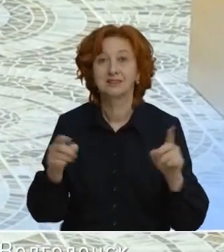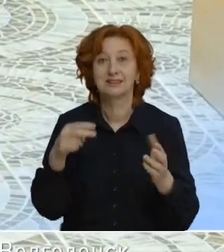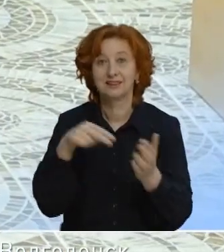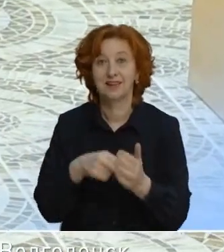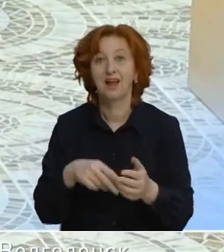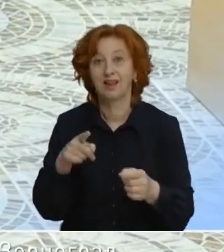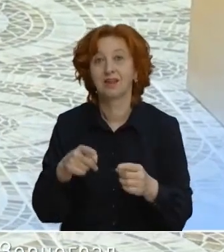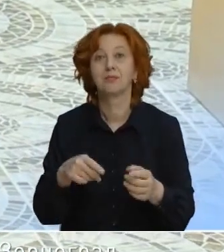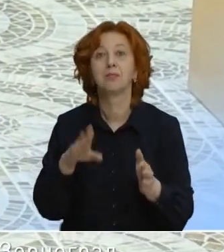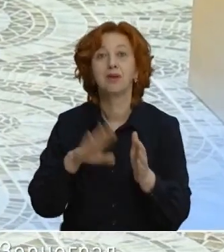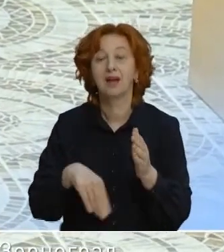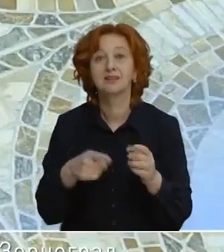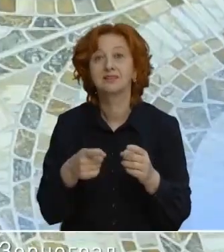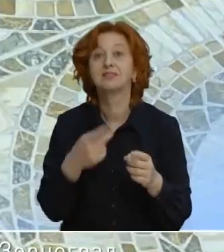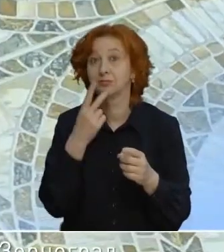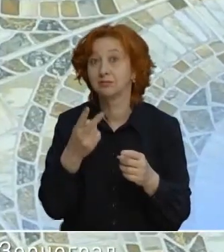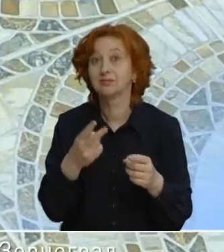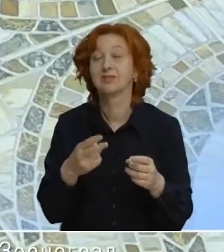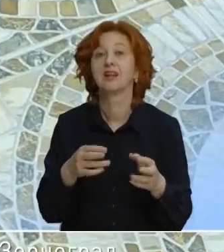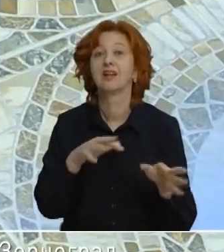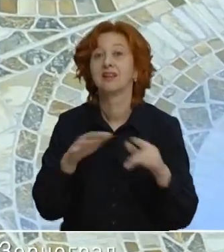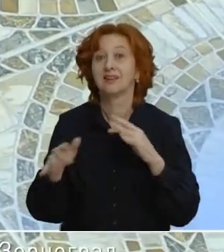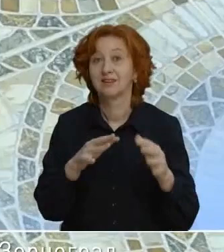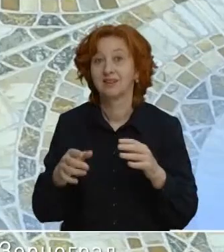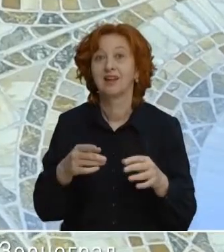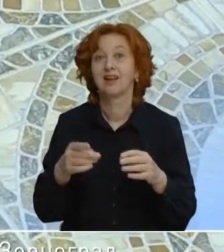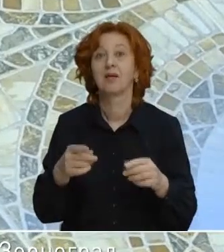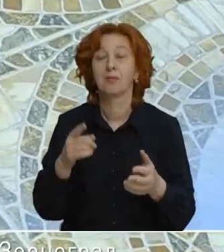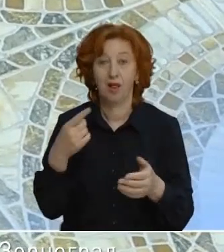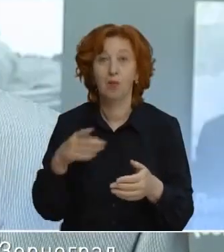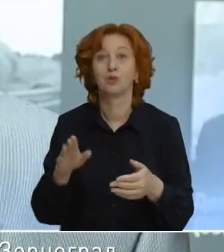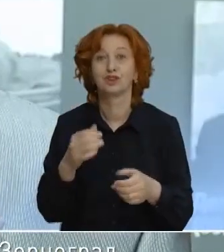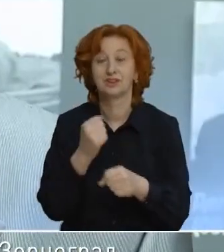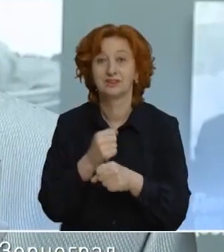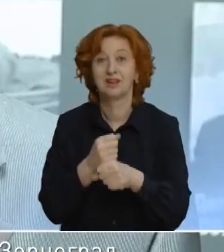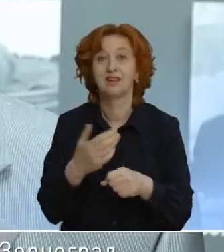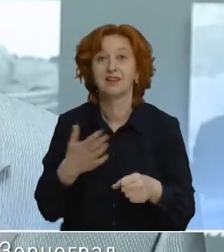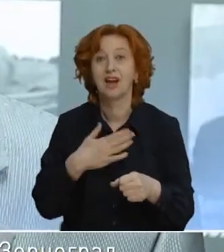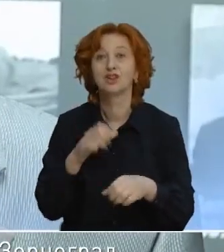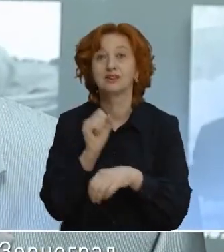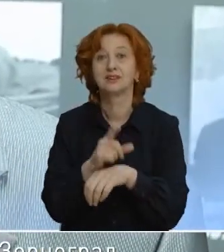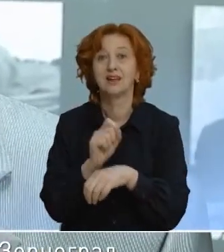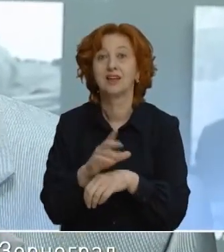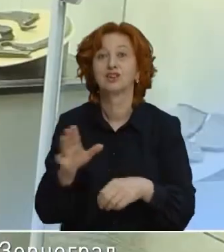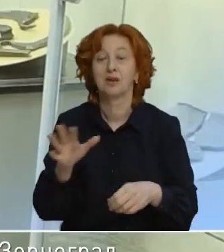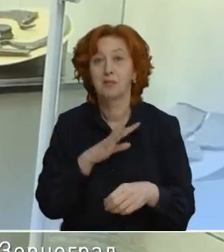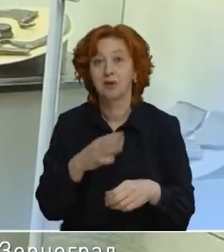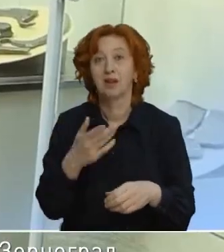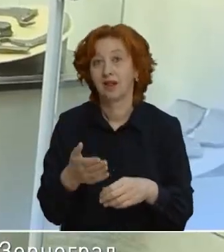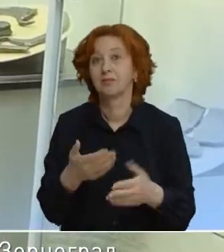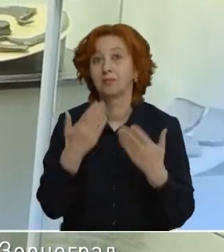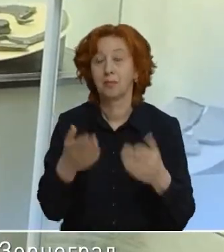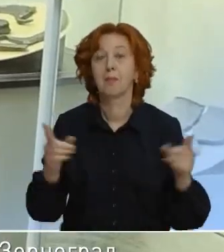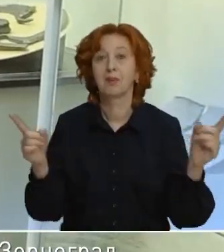окон – евростекла, а скрипящие полы заменили на плитку в античном мозаичном стиле. Наша задача была в кратчайшие сроки